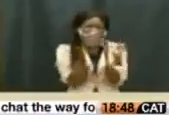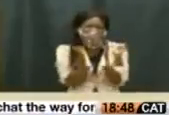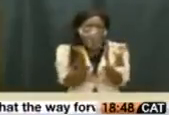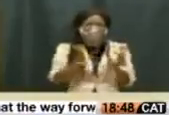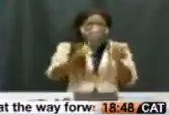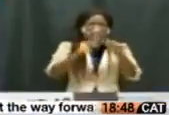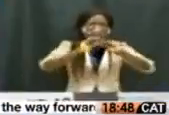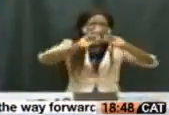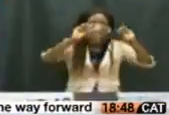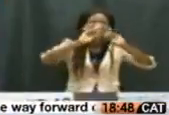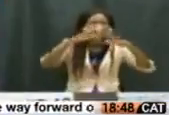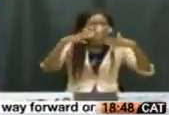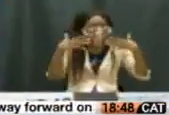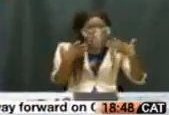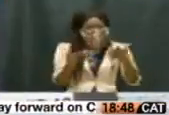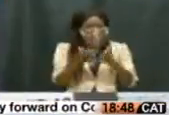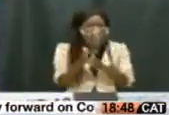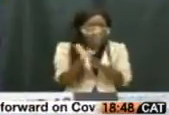sataniki